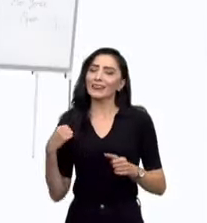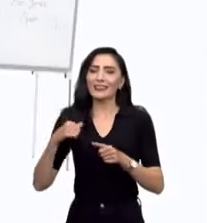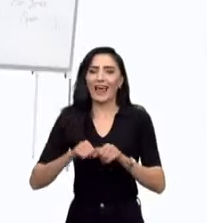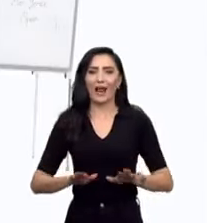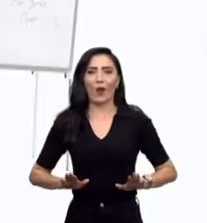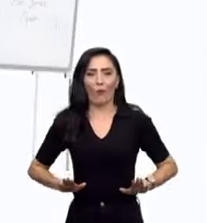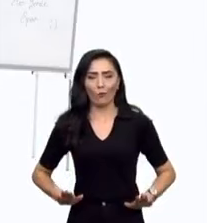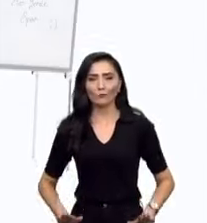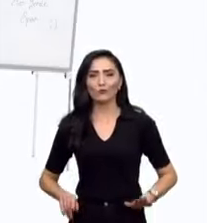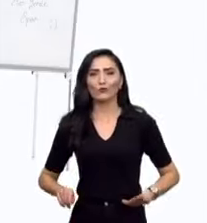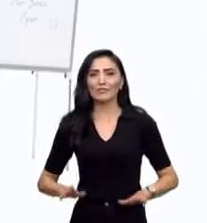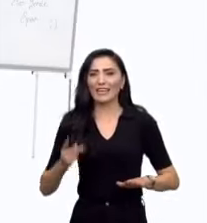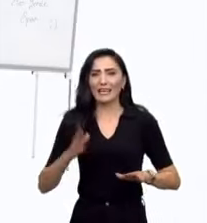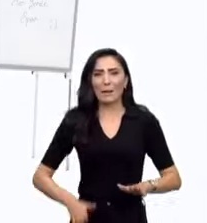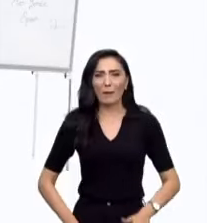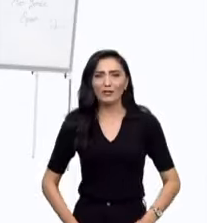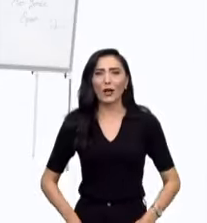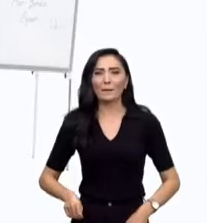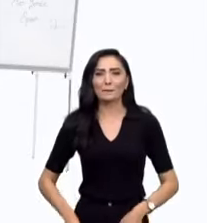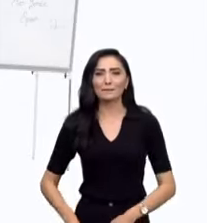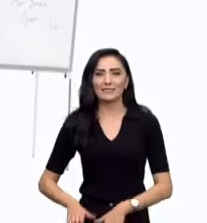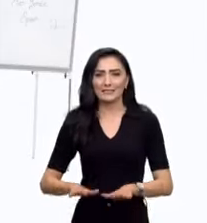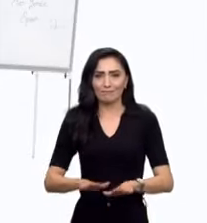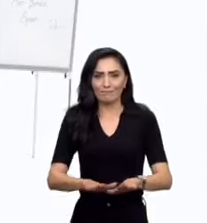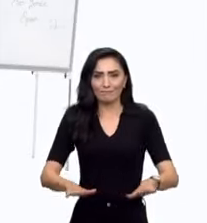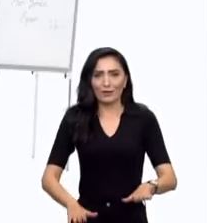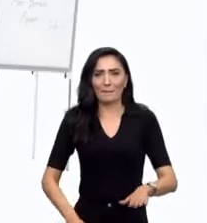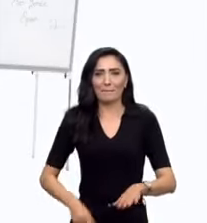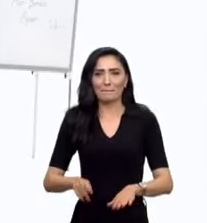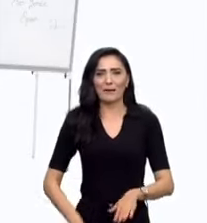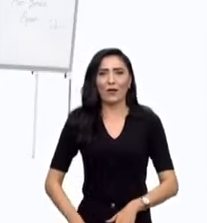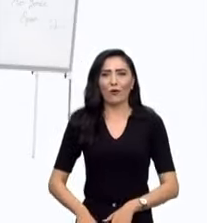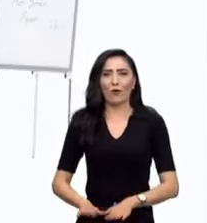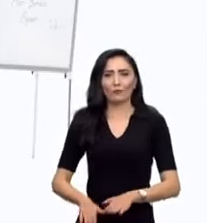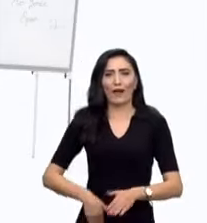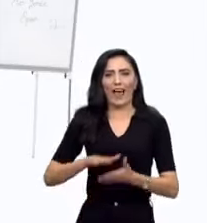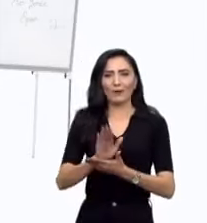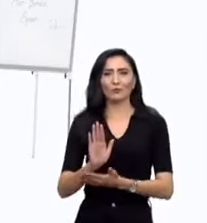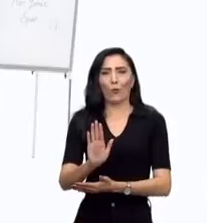Tekrar sandalyedeyiz. İki bacağımızı da sırasıyla yere paralel uzatıp bir süre bekliyoruz.